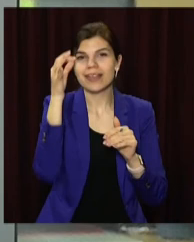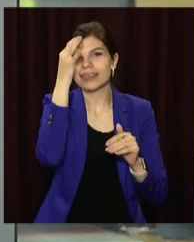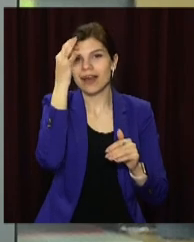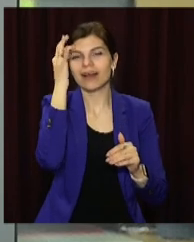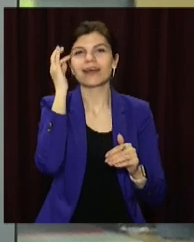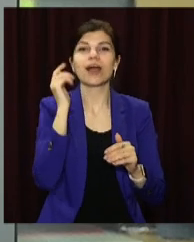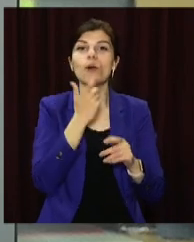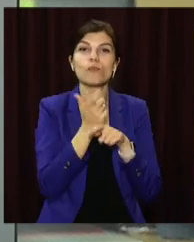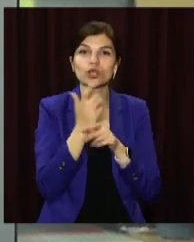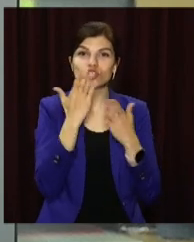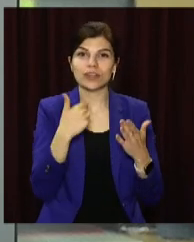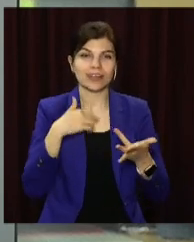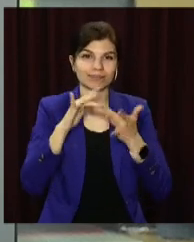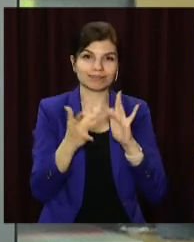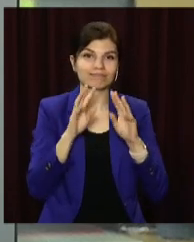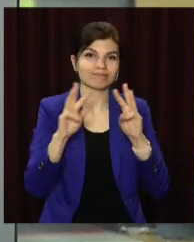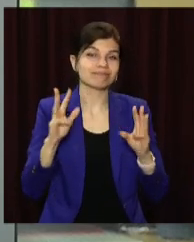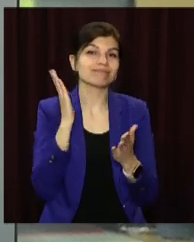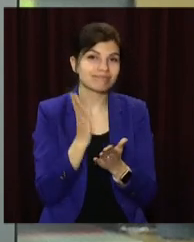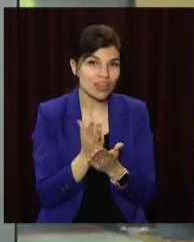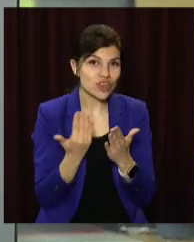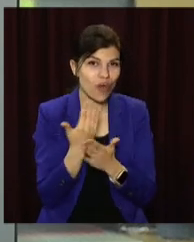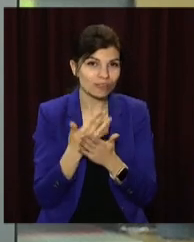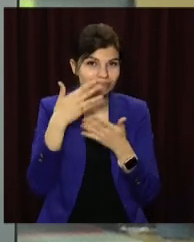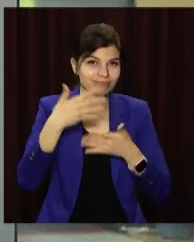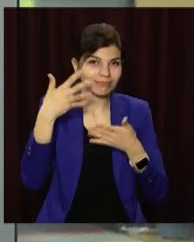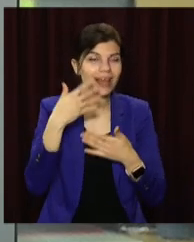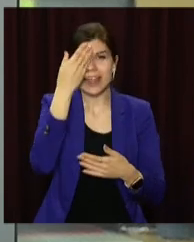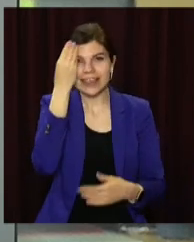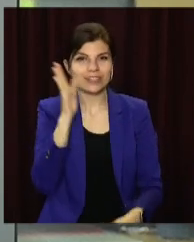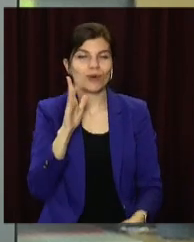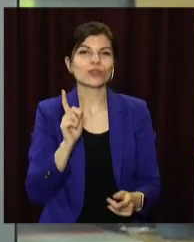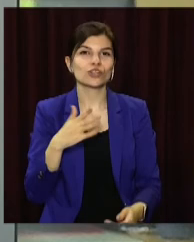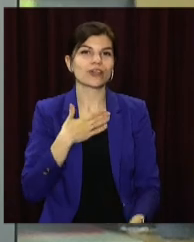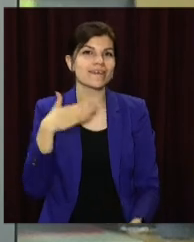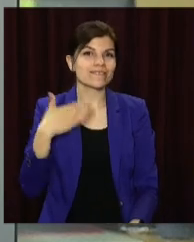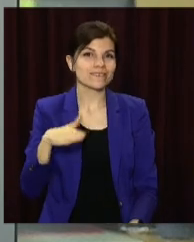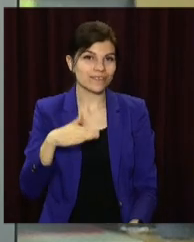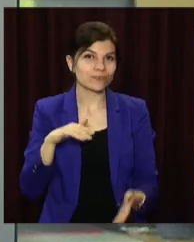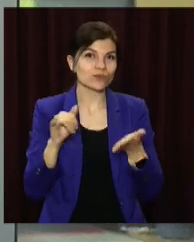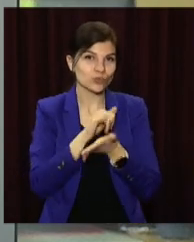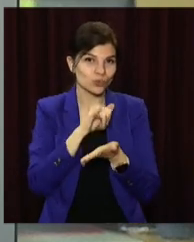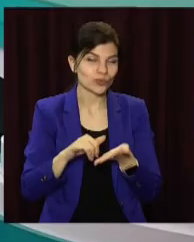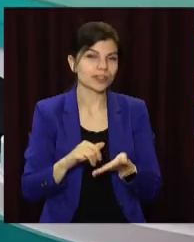нагадую, більше читайте на нашому сайті opentv.media. Не забувайте про сюжети в соціальних мережах та на